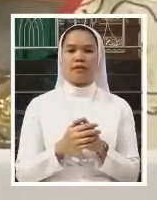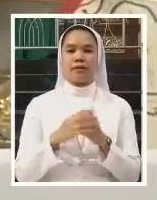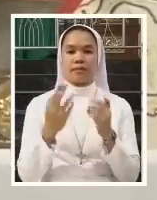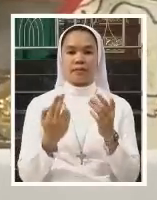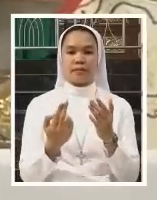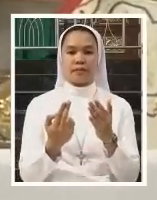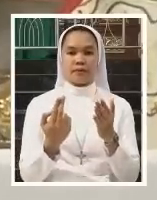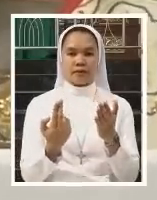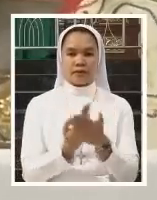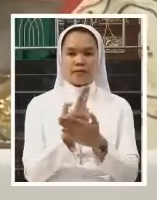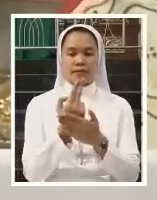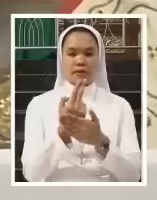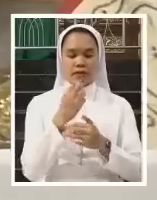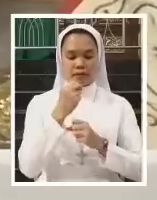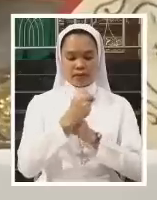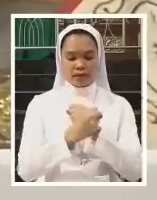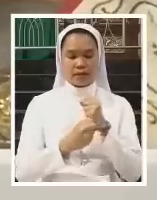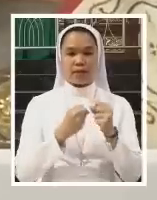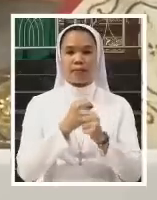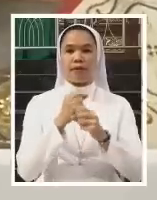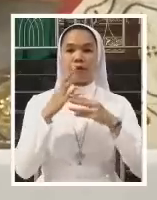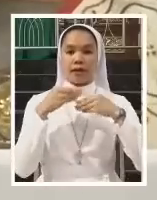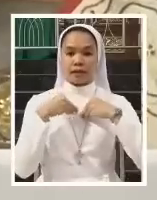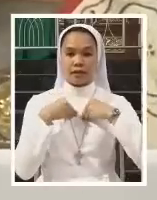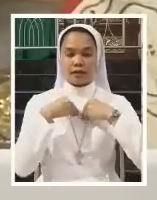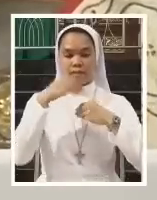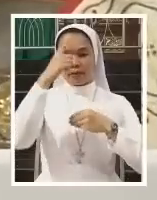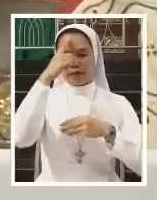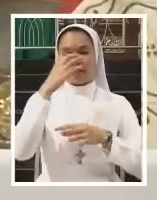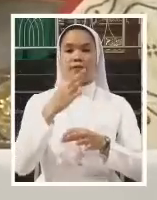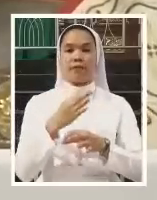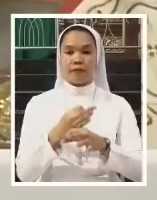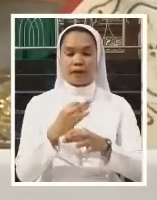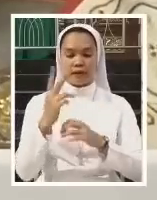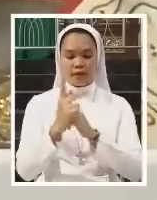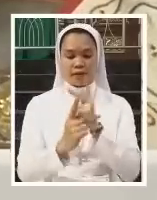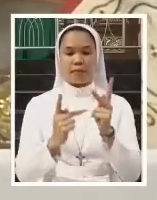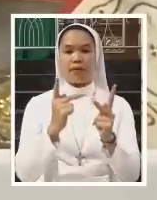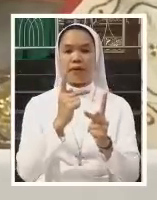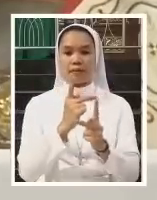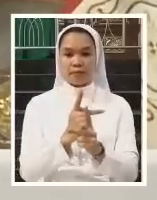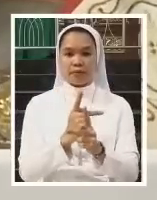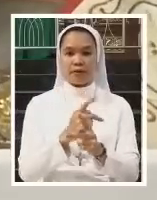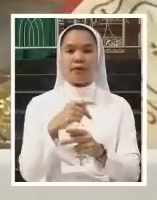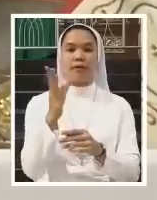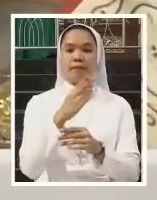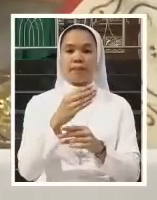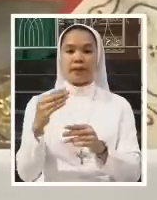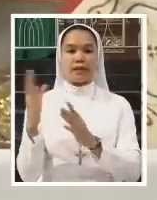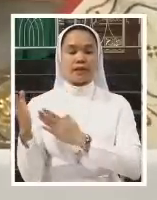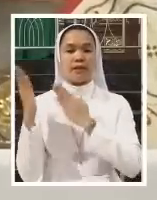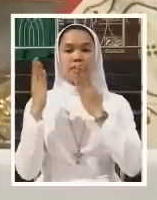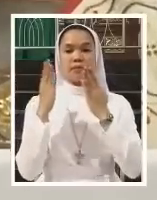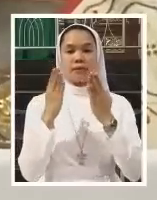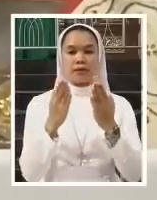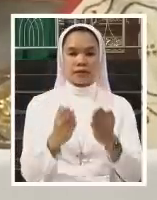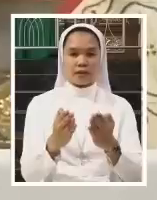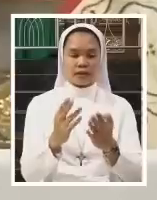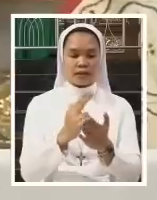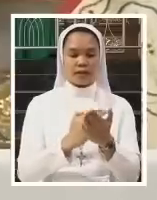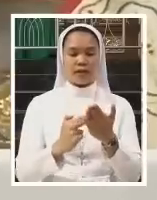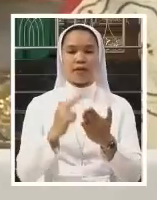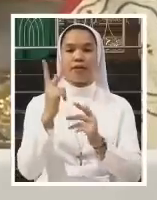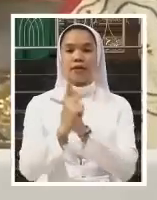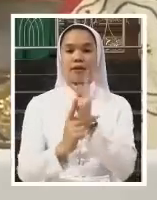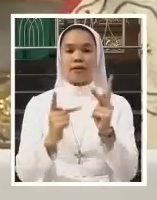kan mga sakripisyo ning pagtubos sa katawohan asin magdara kan sa imong banal na